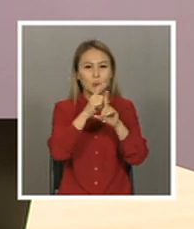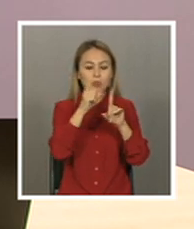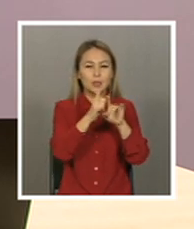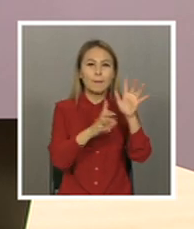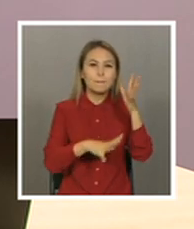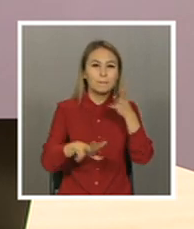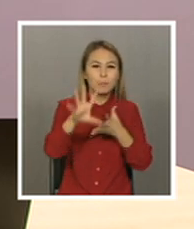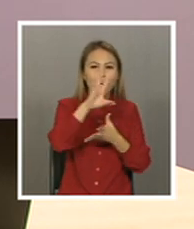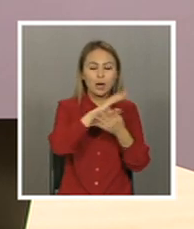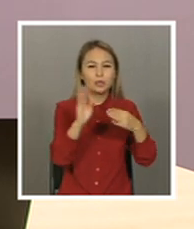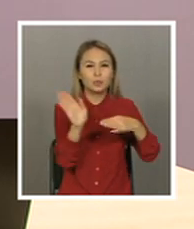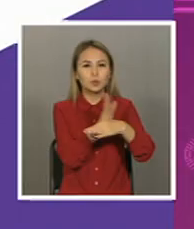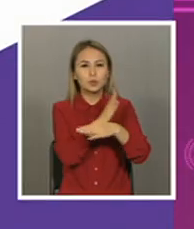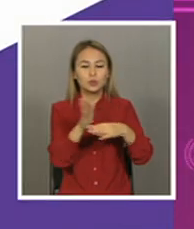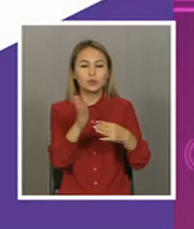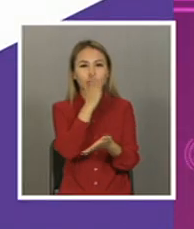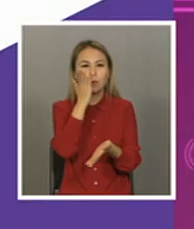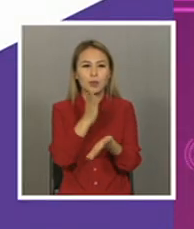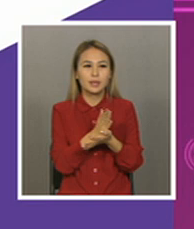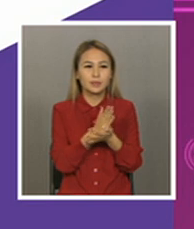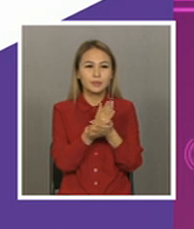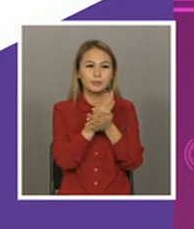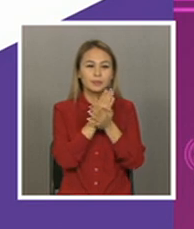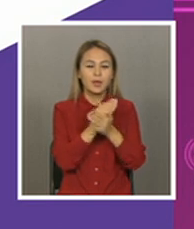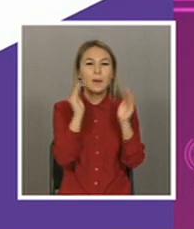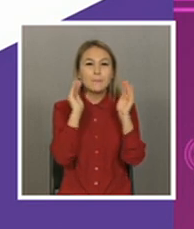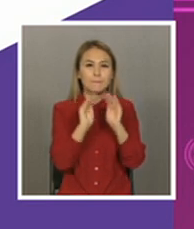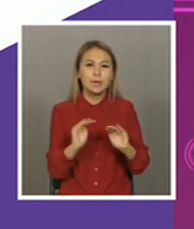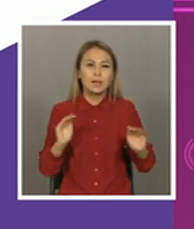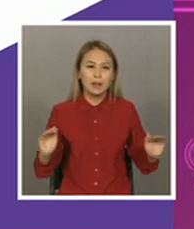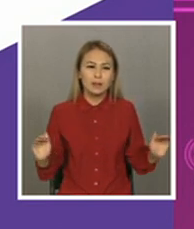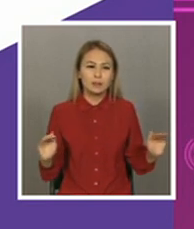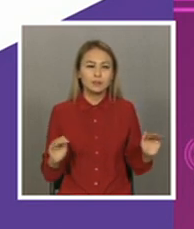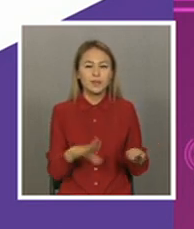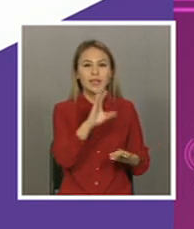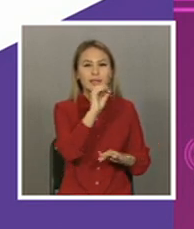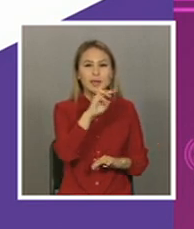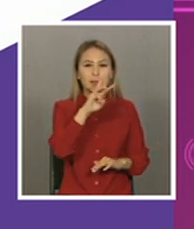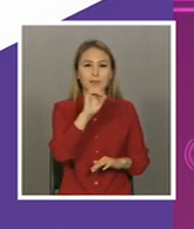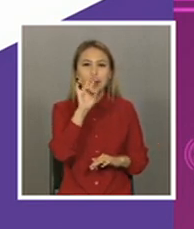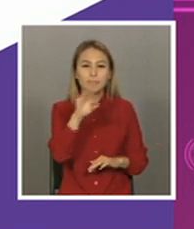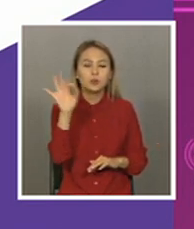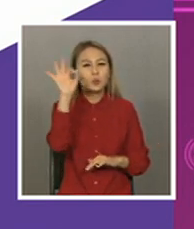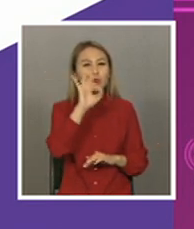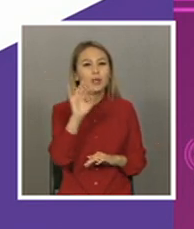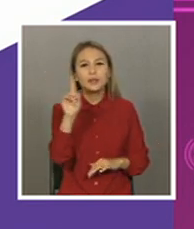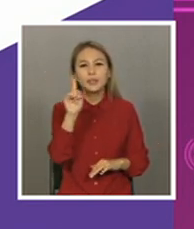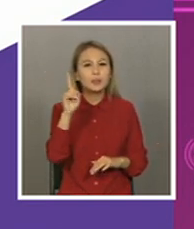барлық буынында кездеседі. Балалар, емен туралы не білесіңдер?